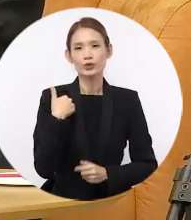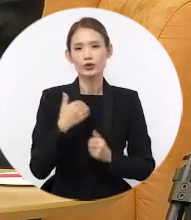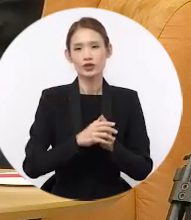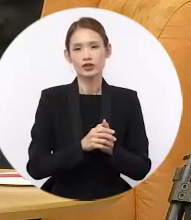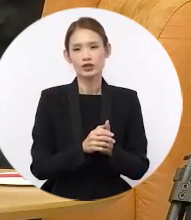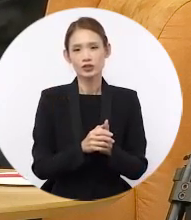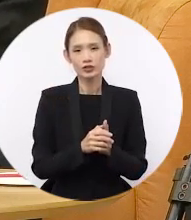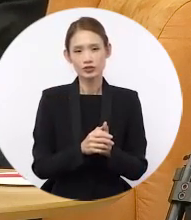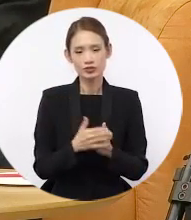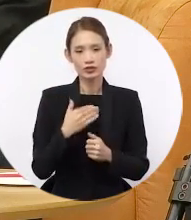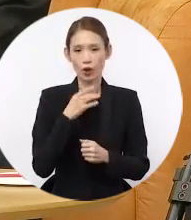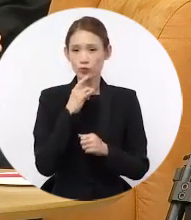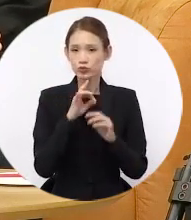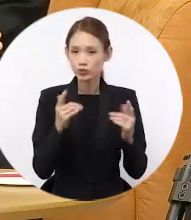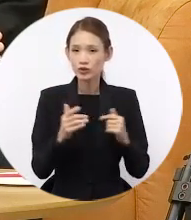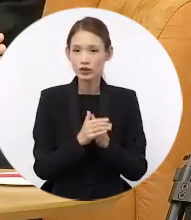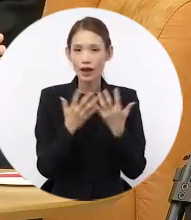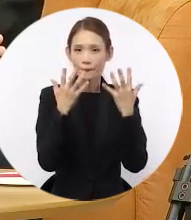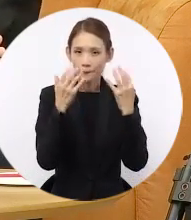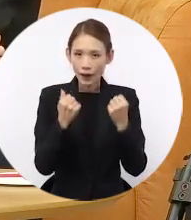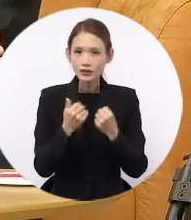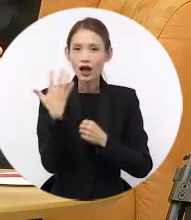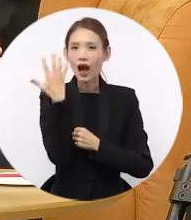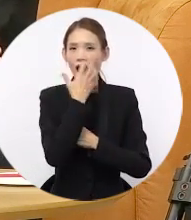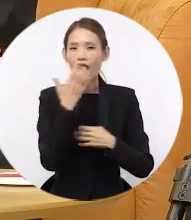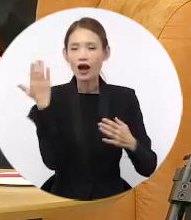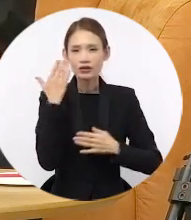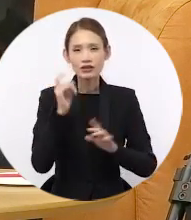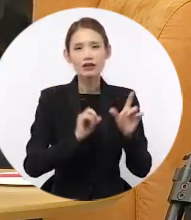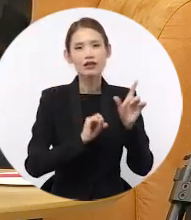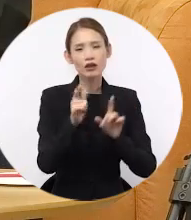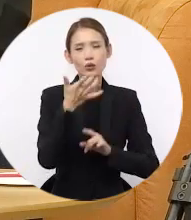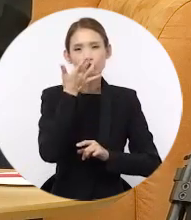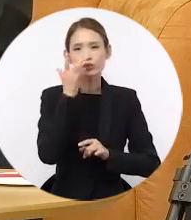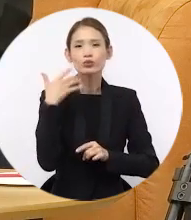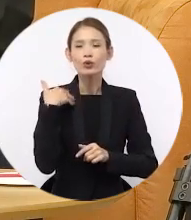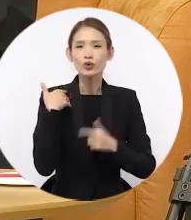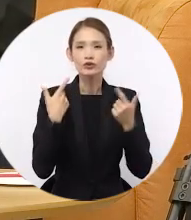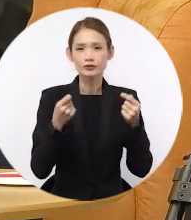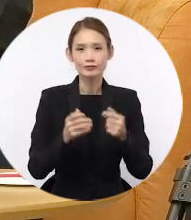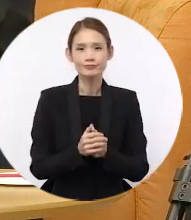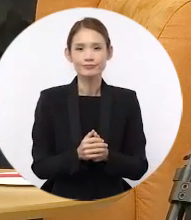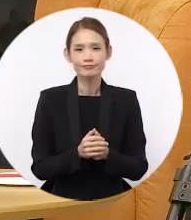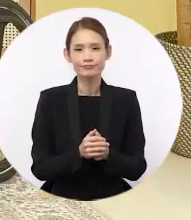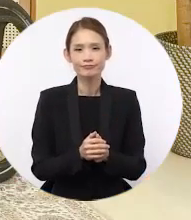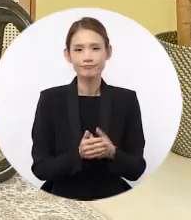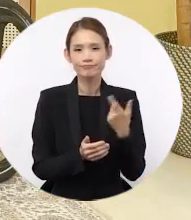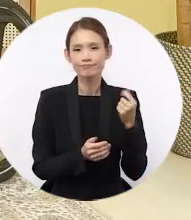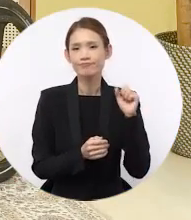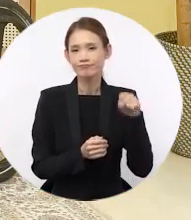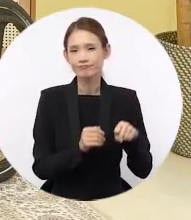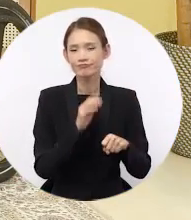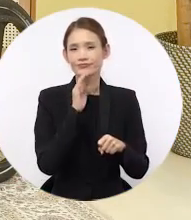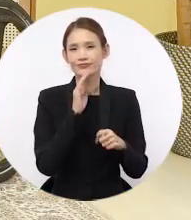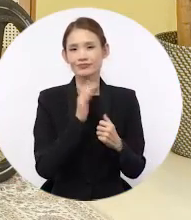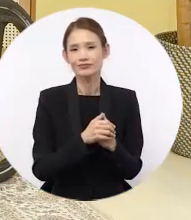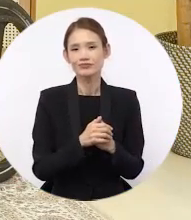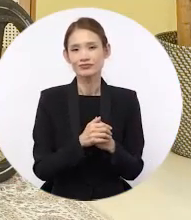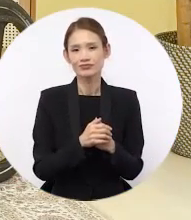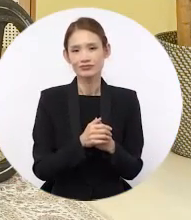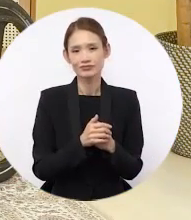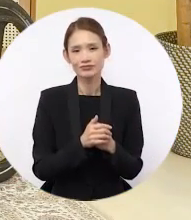있었고, 저뿐만 아니라 많은 비장애 학생들도 모르고 있을 거라는 생각이 들어요. 맞아. 이렇게